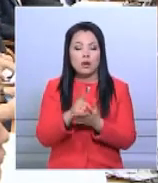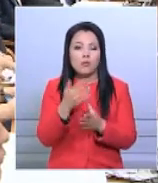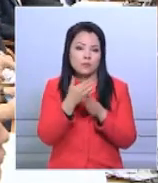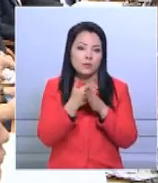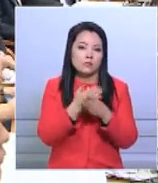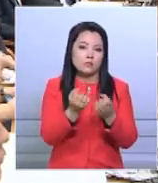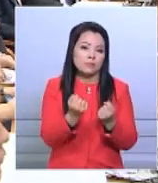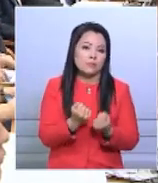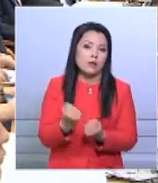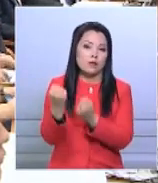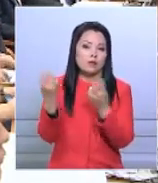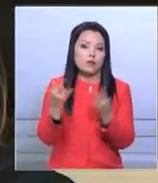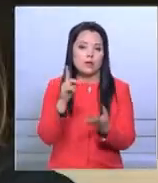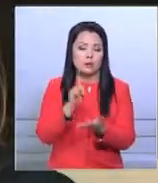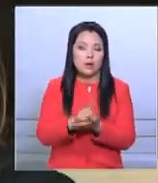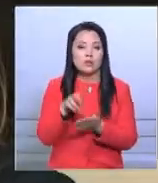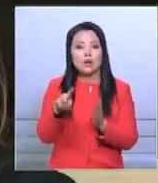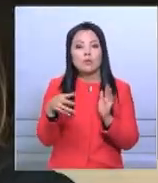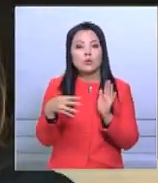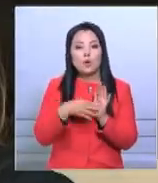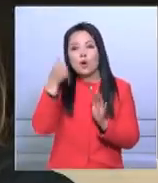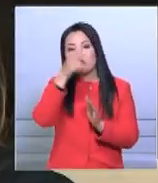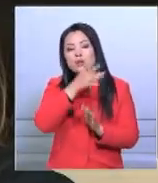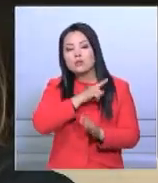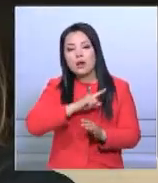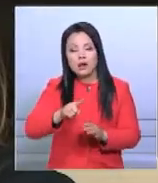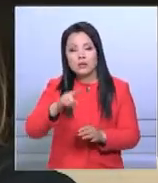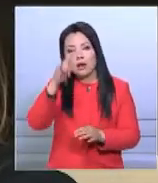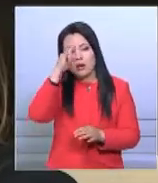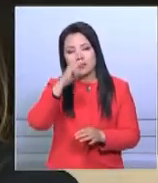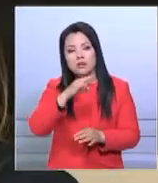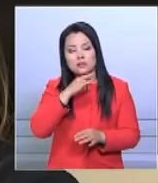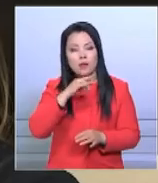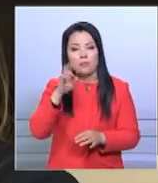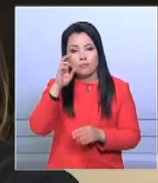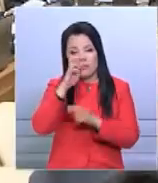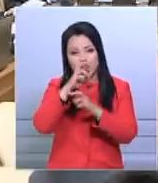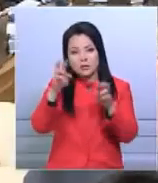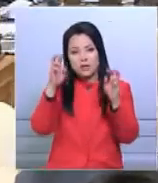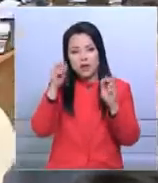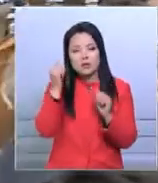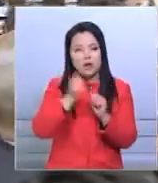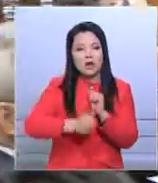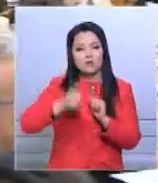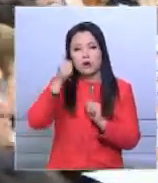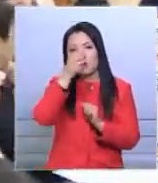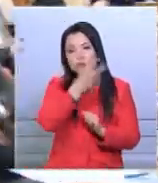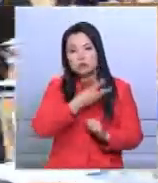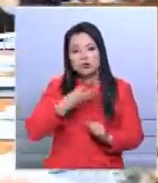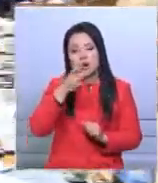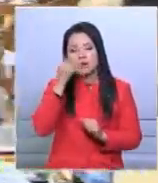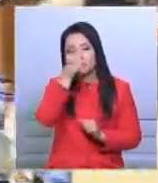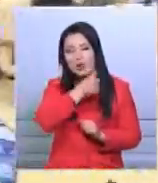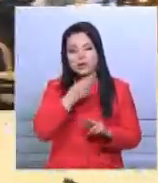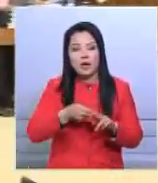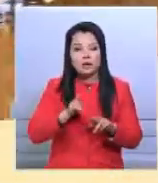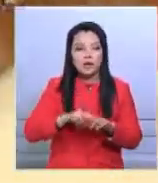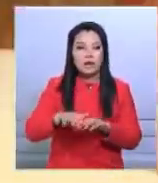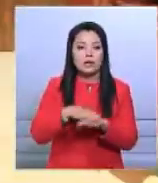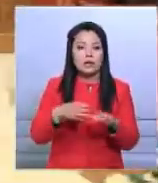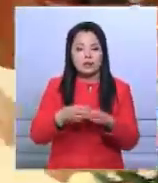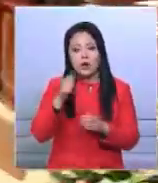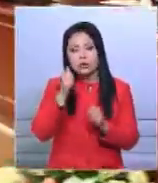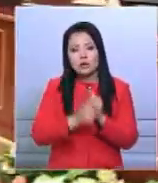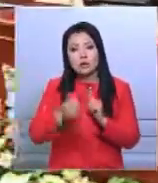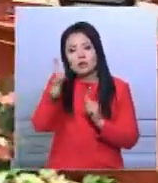демекші, 2009 жылдан бері Қазақстан Бразилия футбол академиясына әр 3 жыл сайын 25 жасөспірімді жібереді. Ол үшін жыл